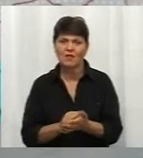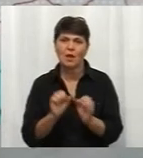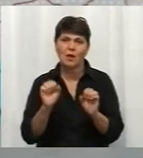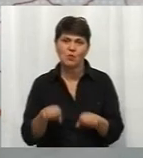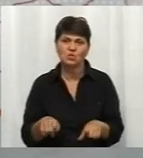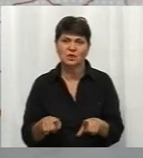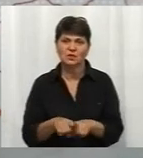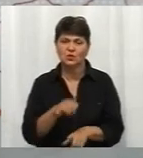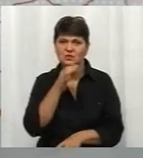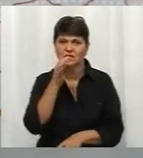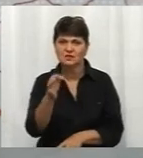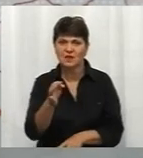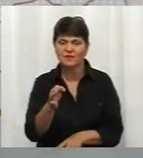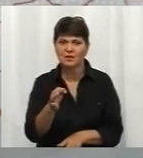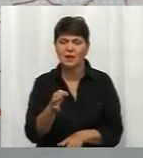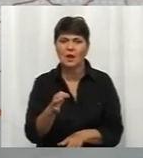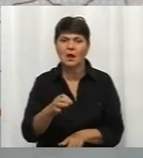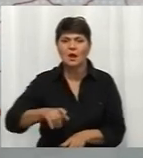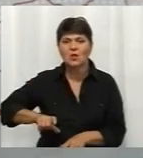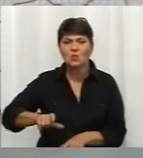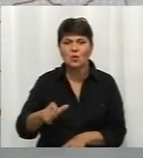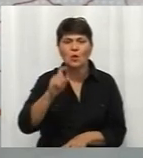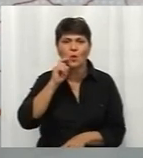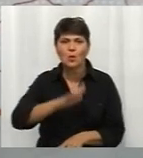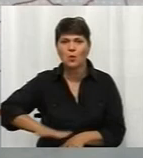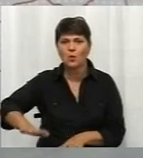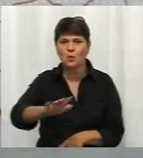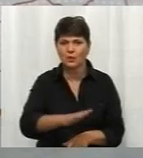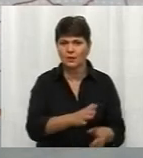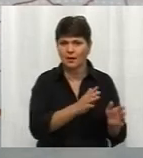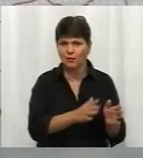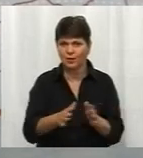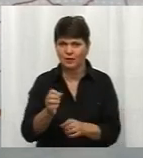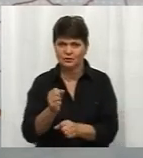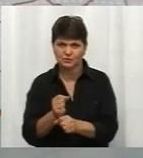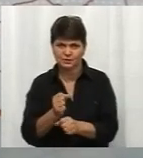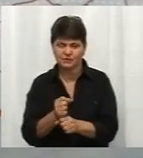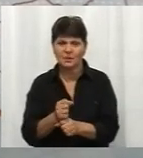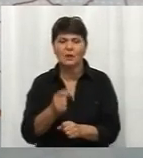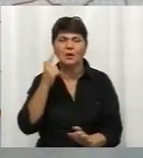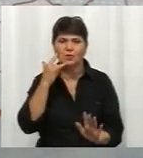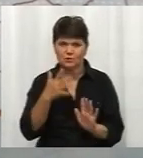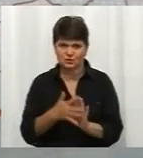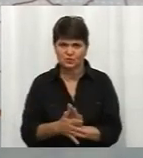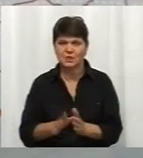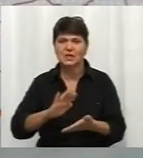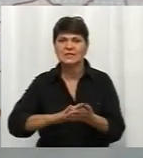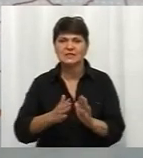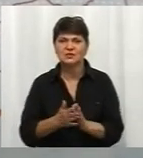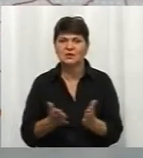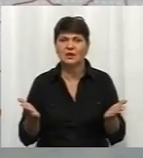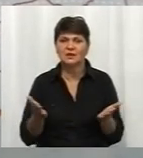сказати, наведення ладу на дорогах України. Але ми прекрасно розуміємо ситуацію, яка в нас склалася